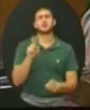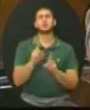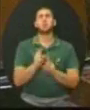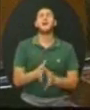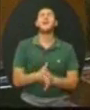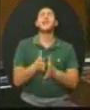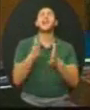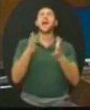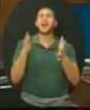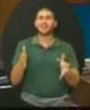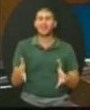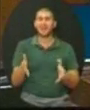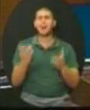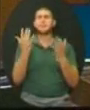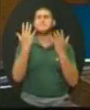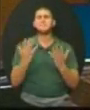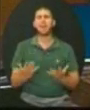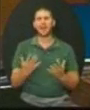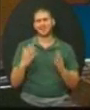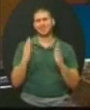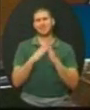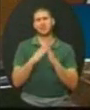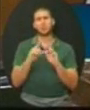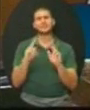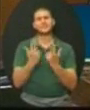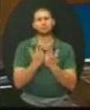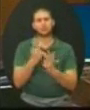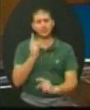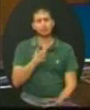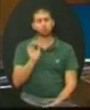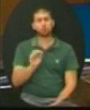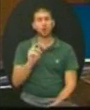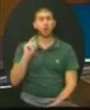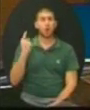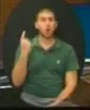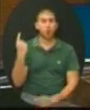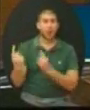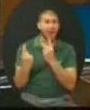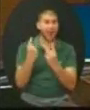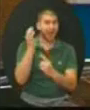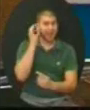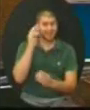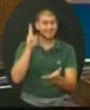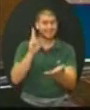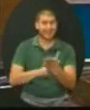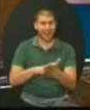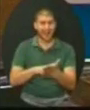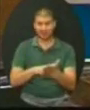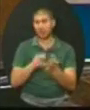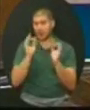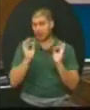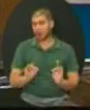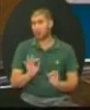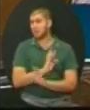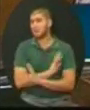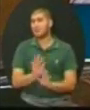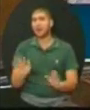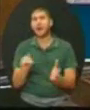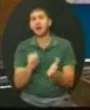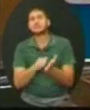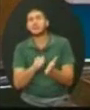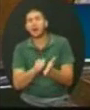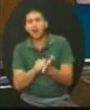להגדיל את המלאי של הדיור הציבורי, כדי שכל אחת שהיא זכאית באורך סביר, בלי שהיא תחס